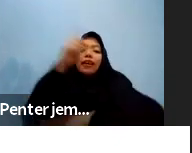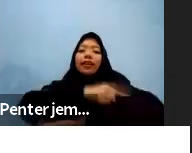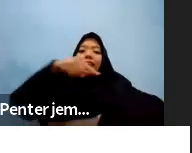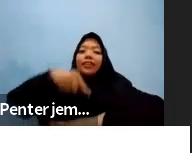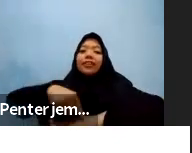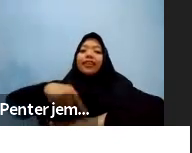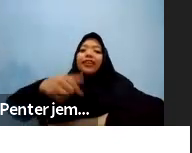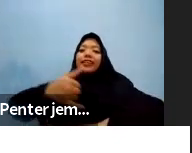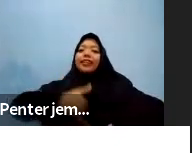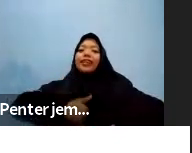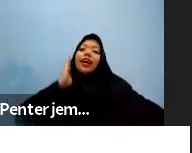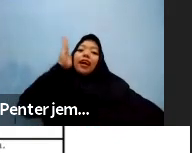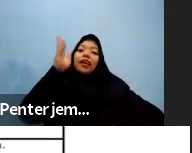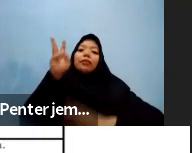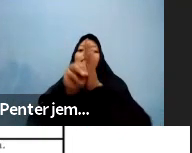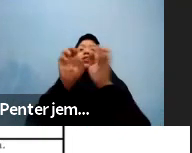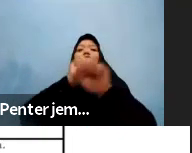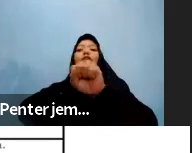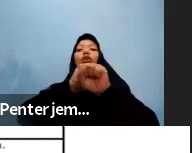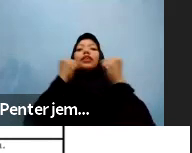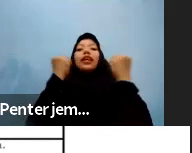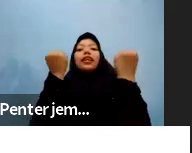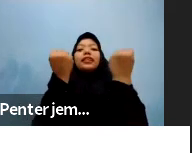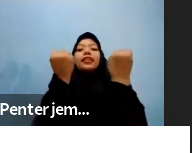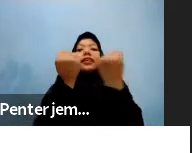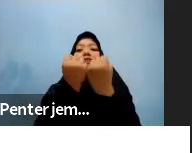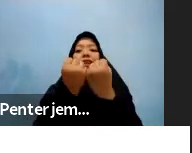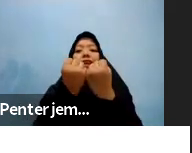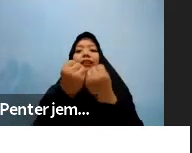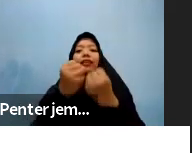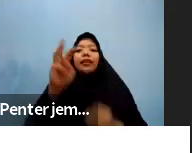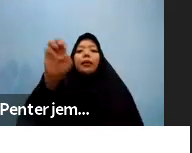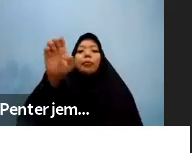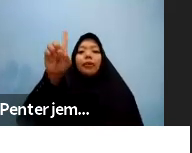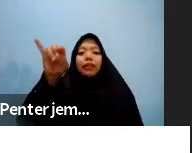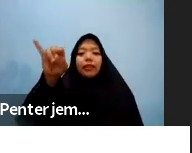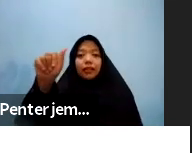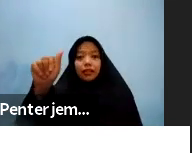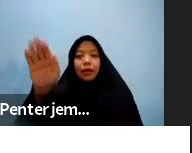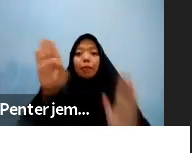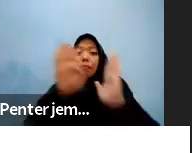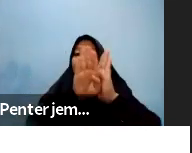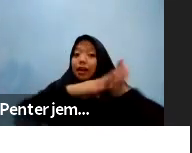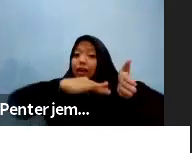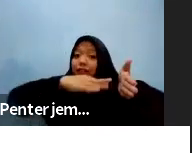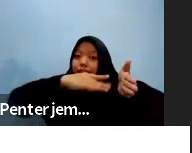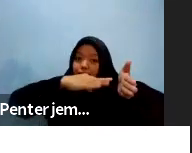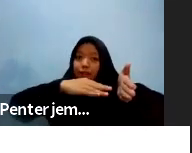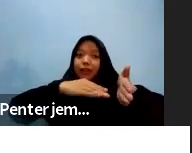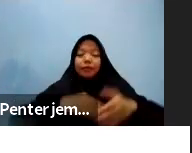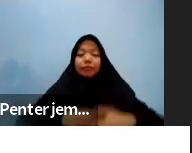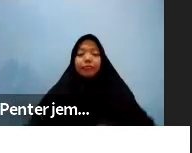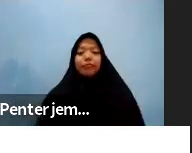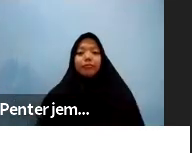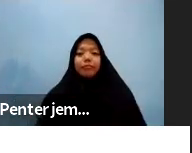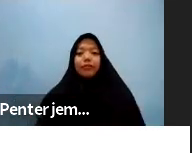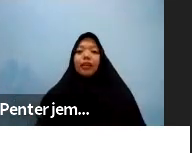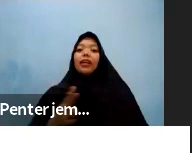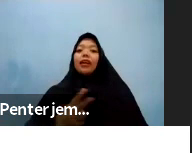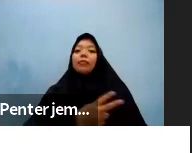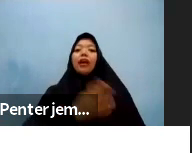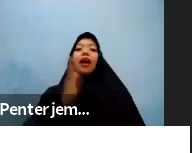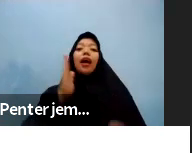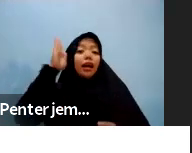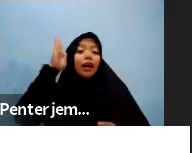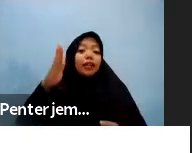mensosialisasikan media pembelajaran yang ada di kami jadi kami memiliki portal